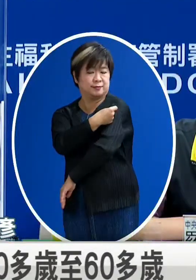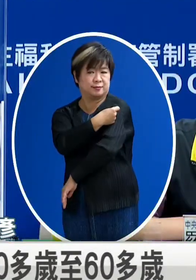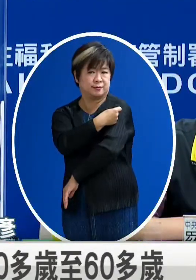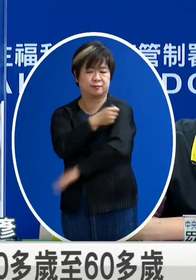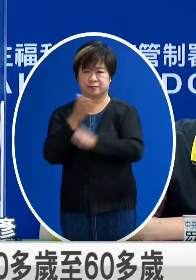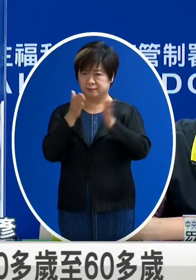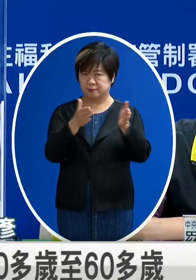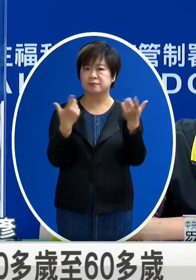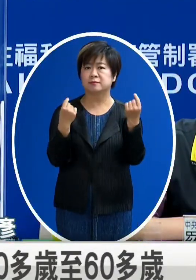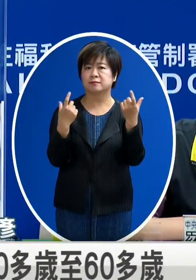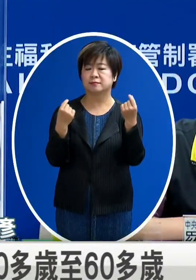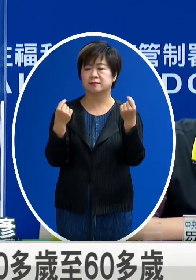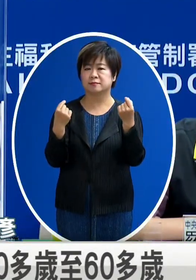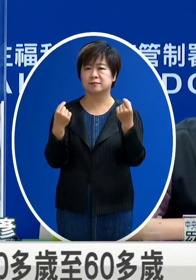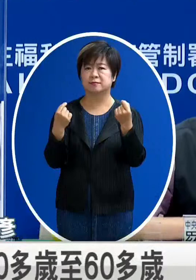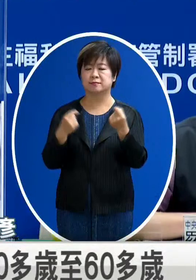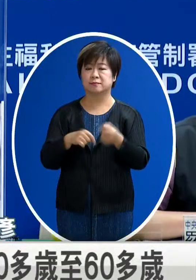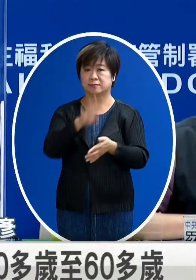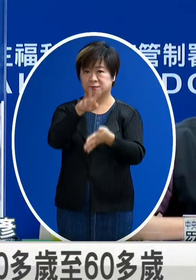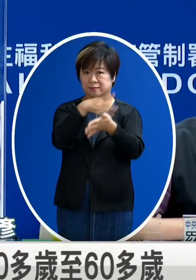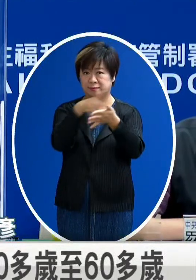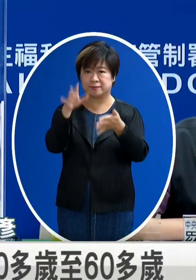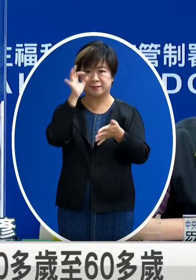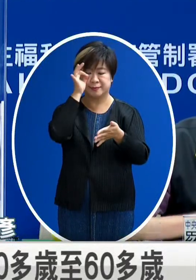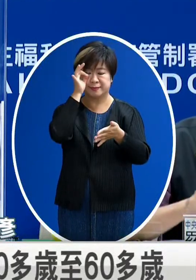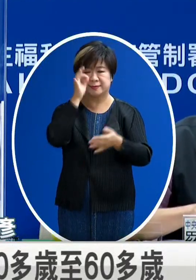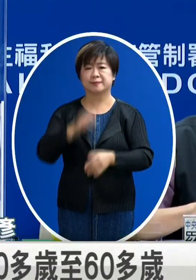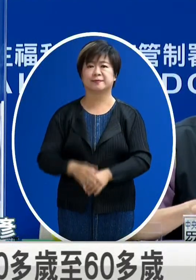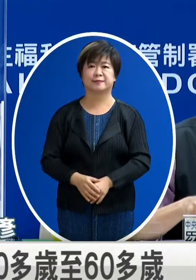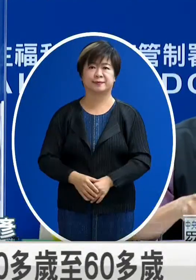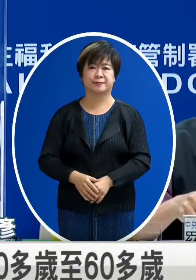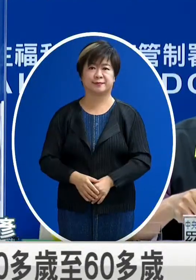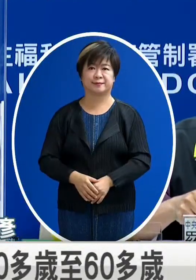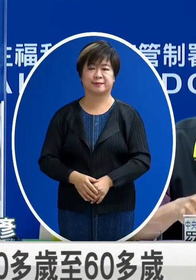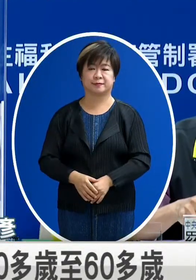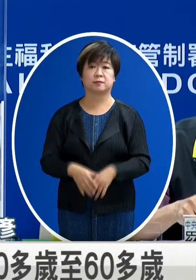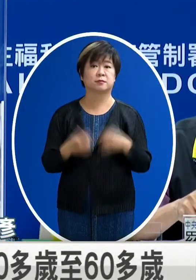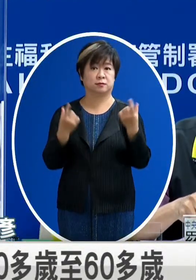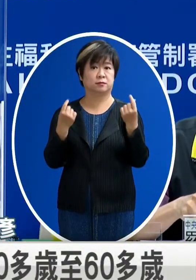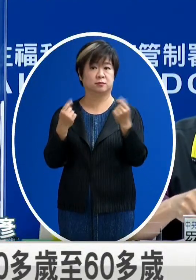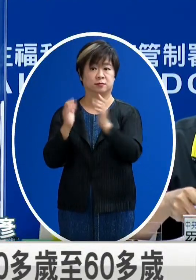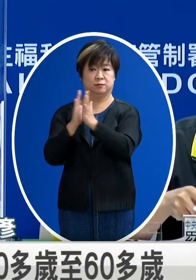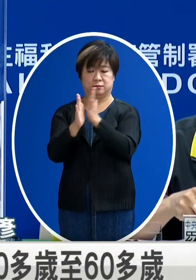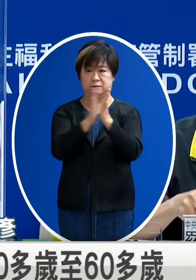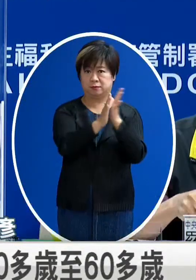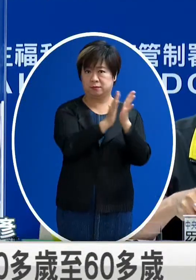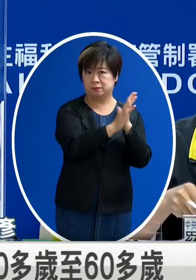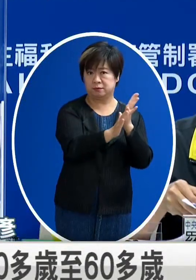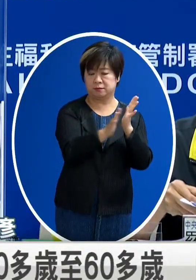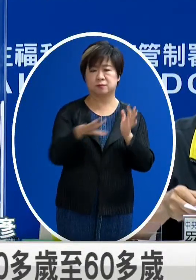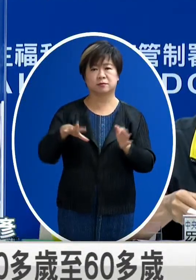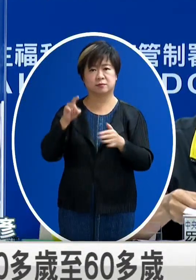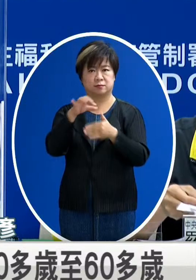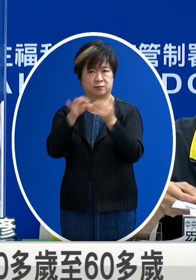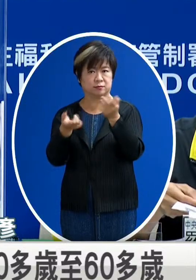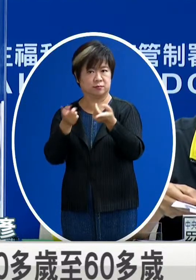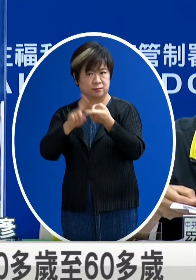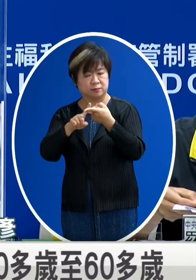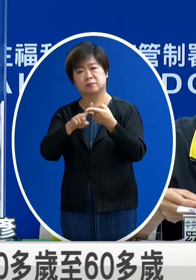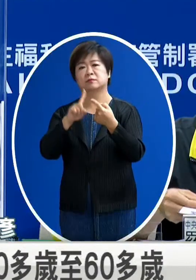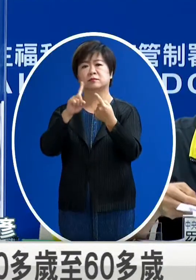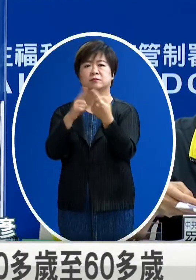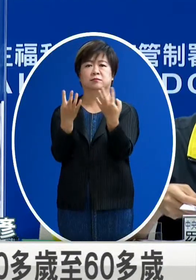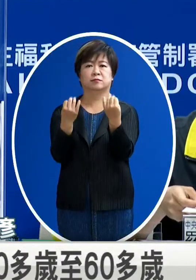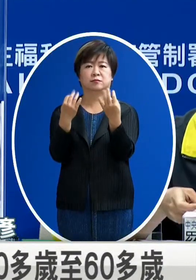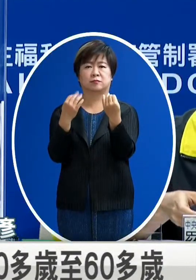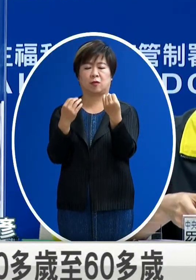一样这个栏位上的这个给大家做参考的部分一样的安排，一样是先符合预约资格的人